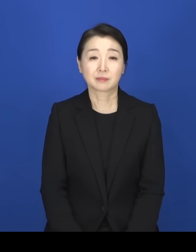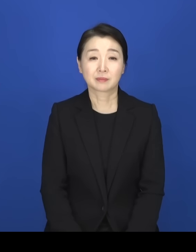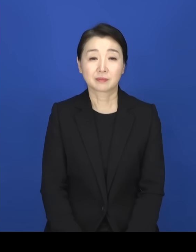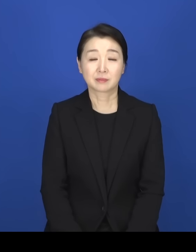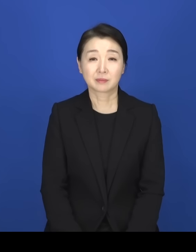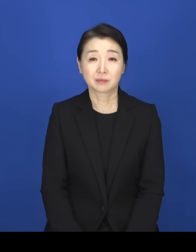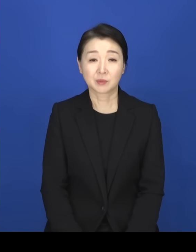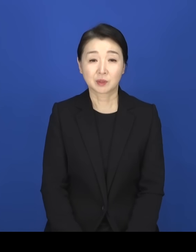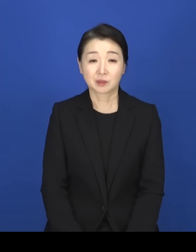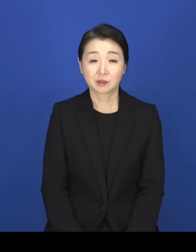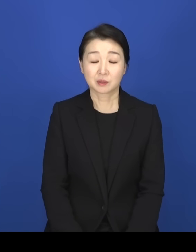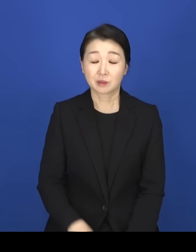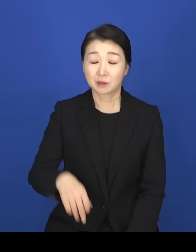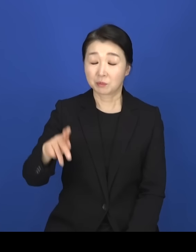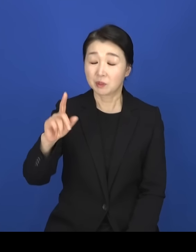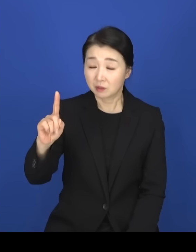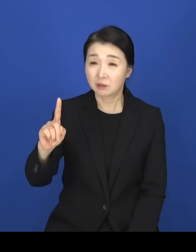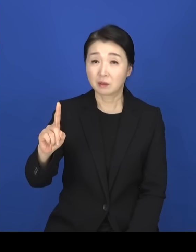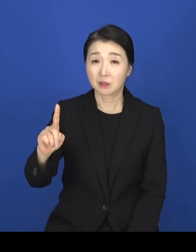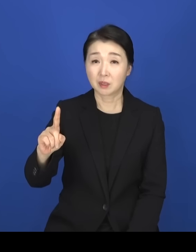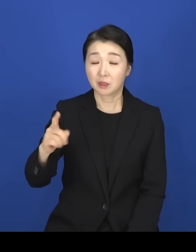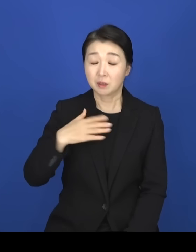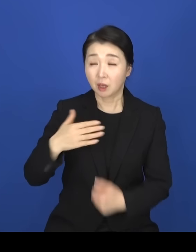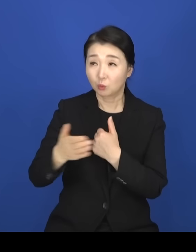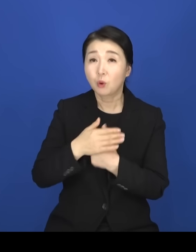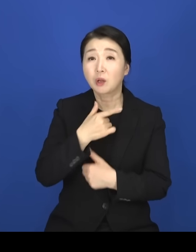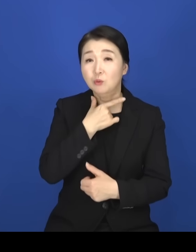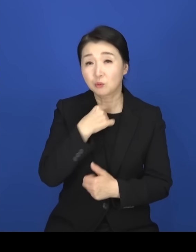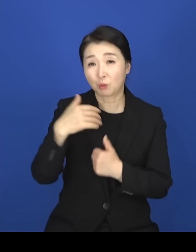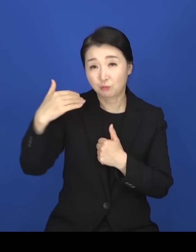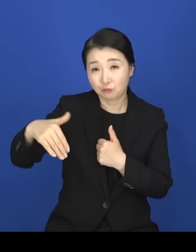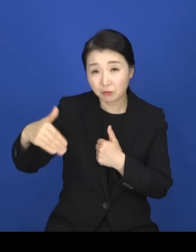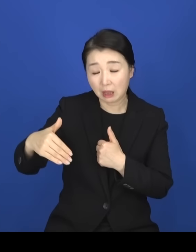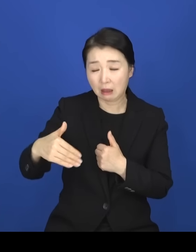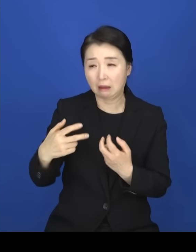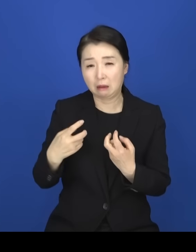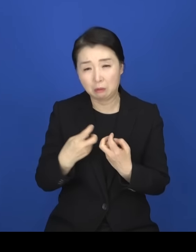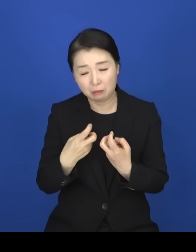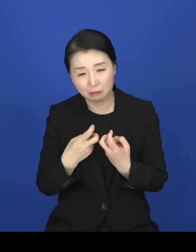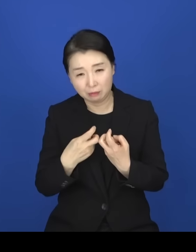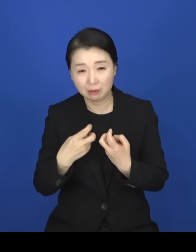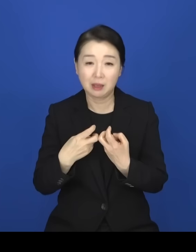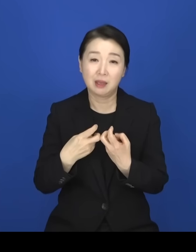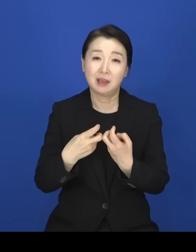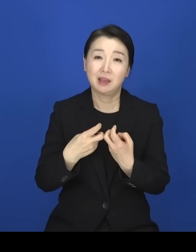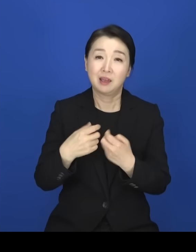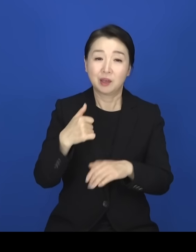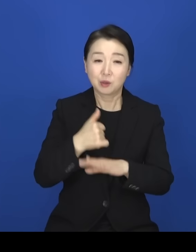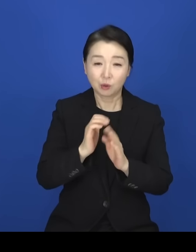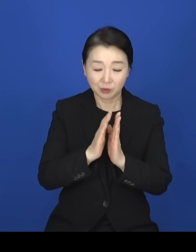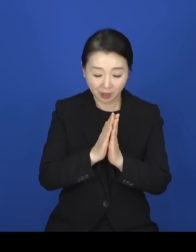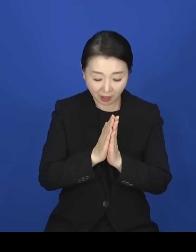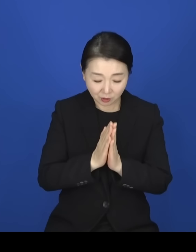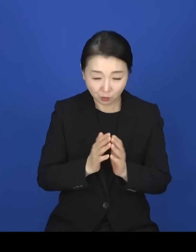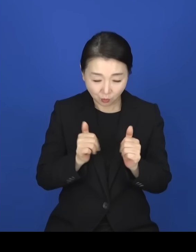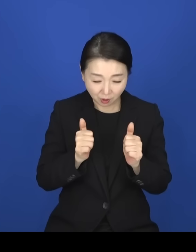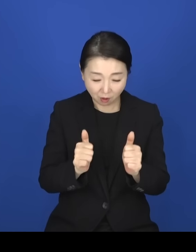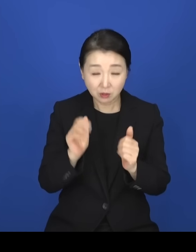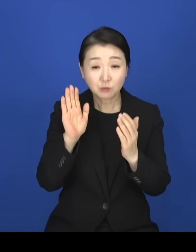근데 이분은 저를 챙겨주려고 한 거고 예. 어떻게 하지 하다가 애매하네요. 제가 기도를 열심히